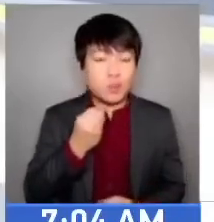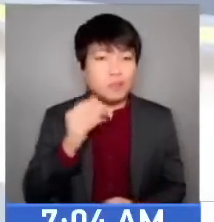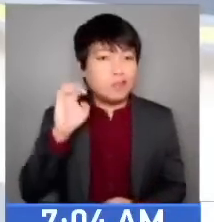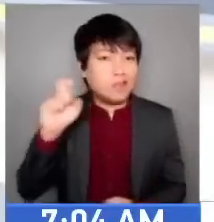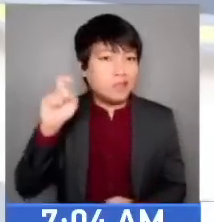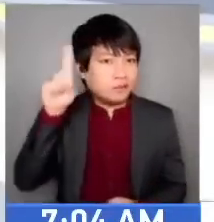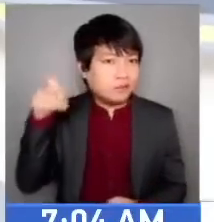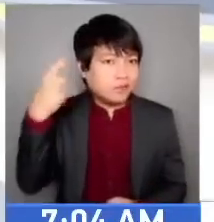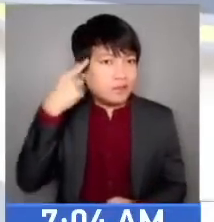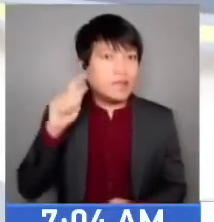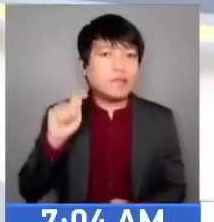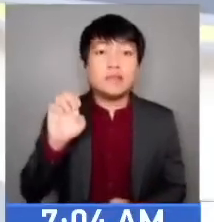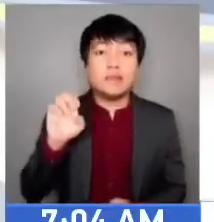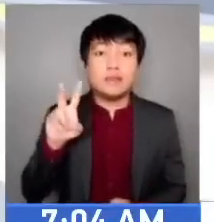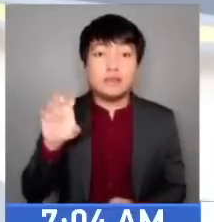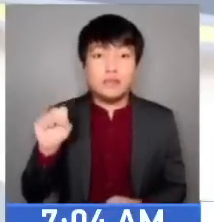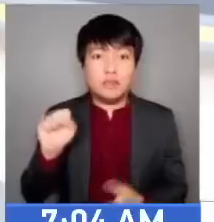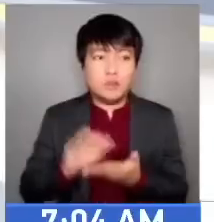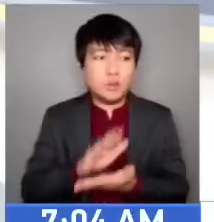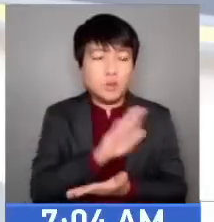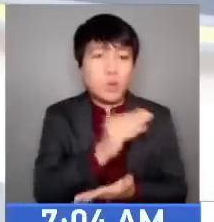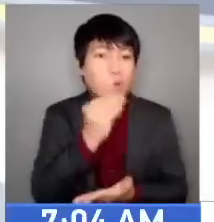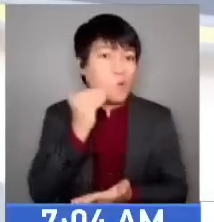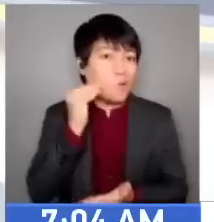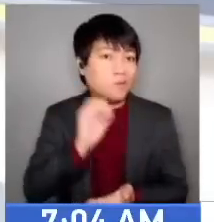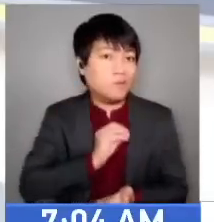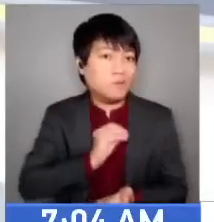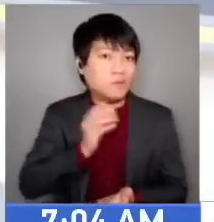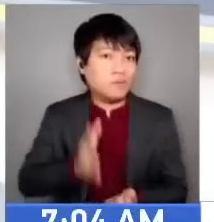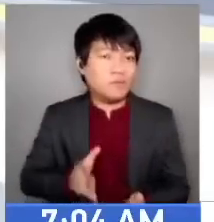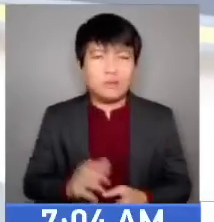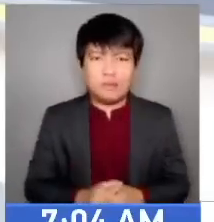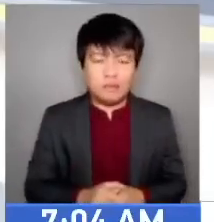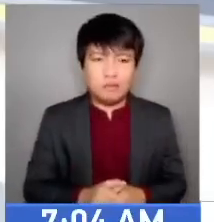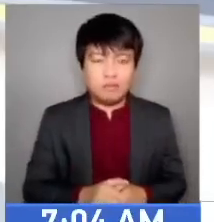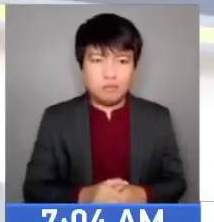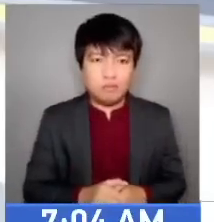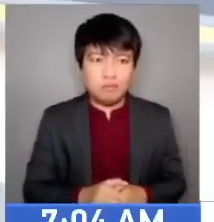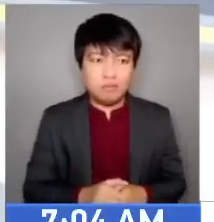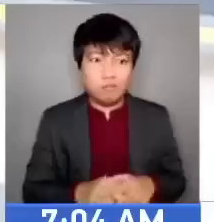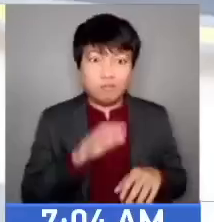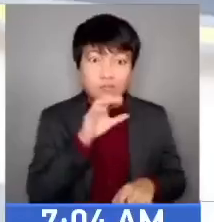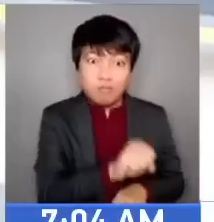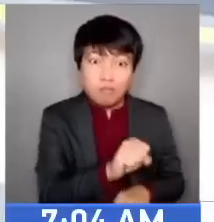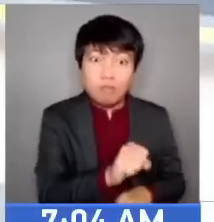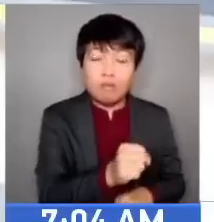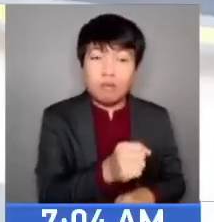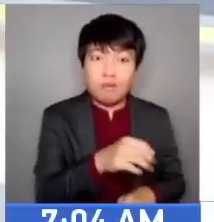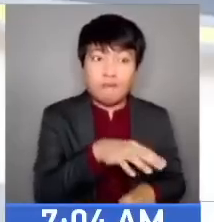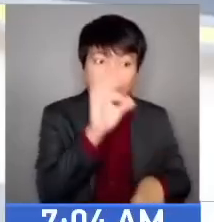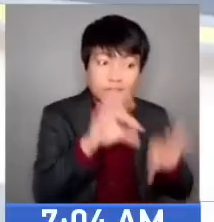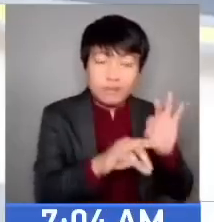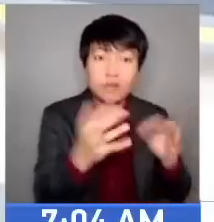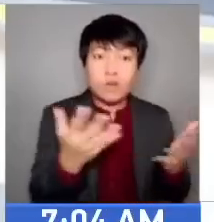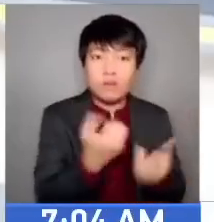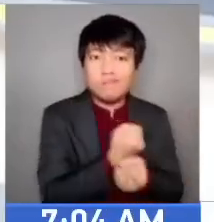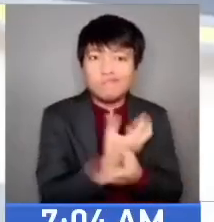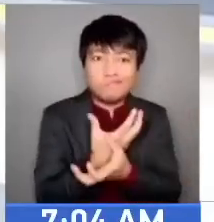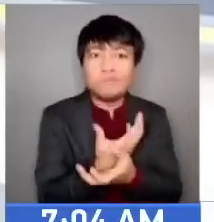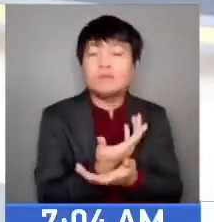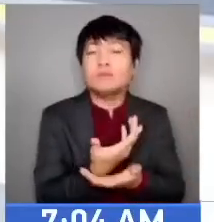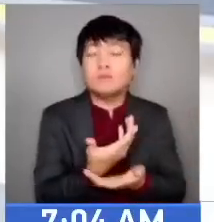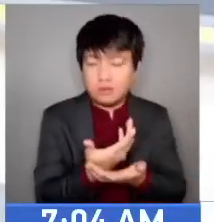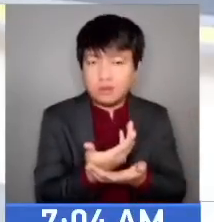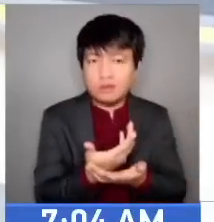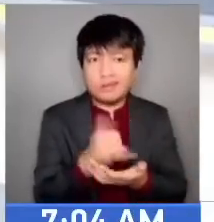sa mga nagmamay-ari. Naukay roon ang ilang granada, hinina improvised explosive device at mga bala. May unang balita si